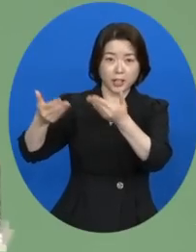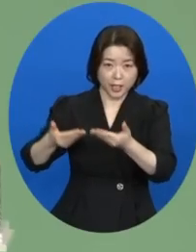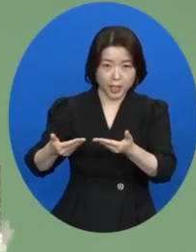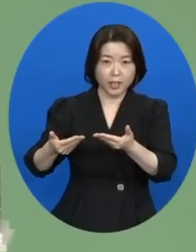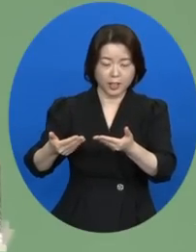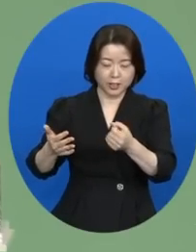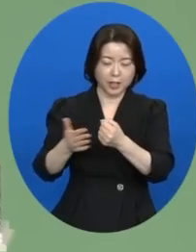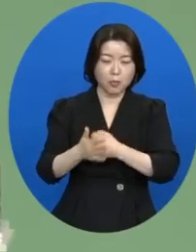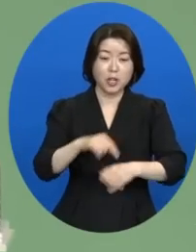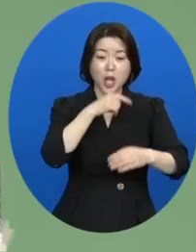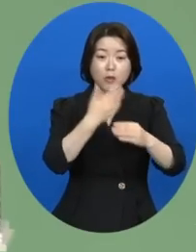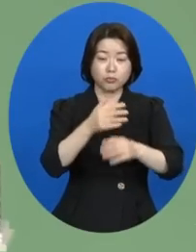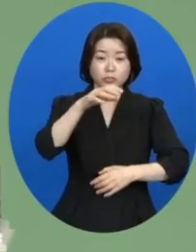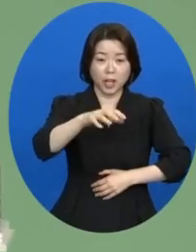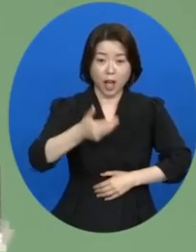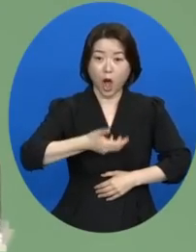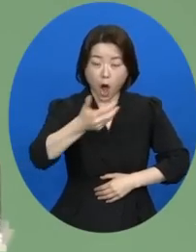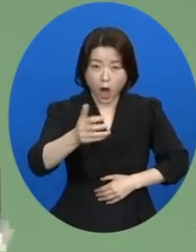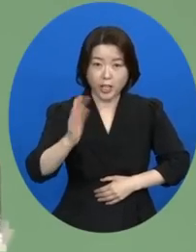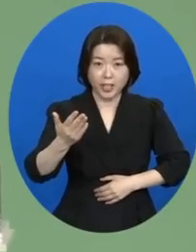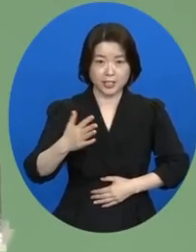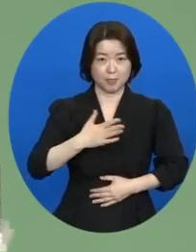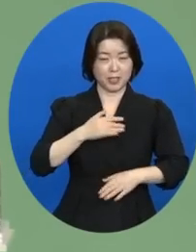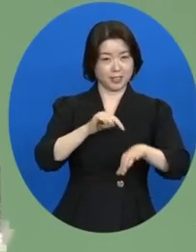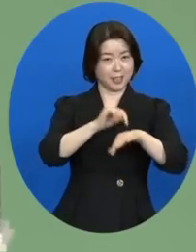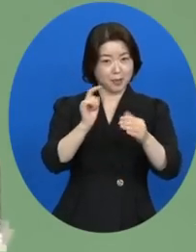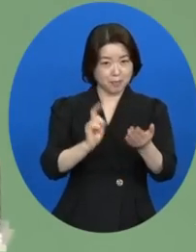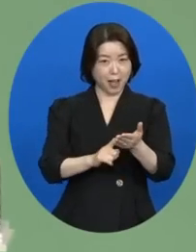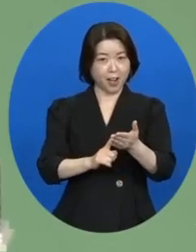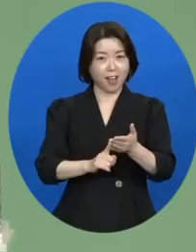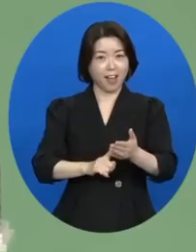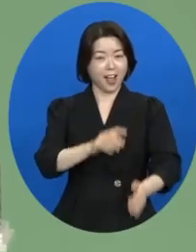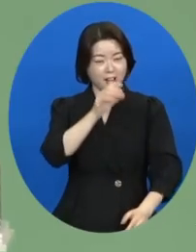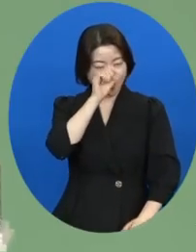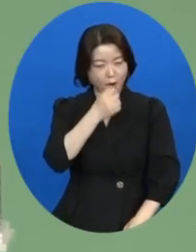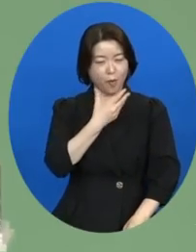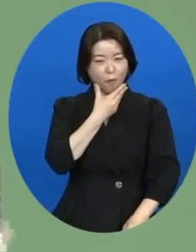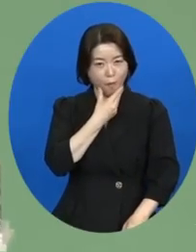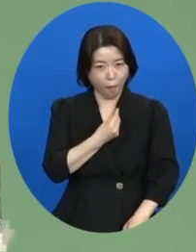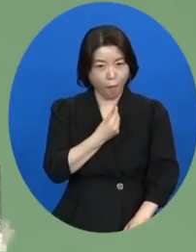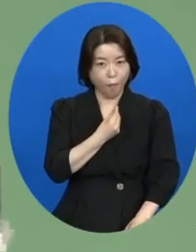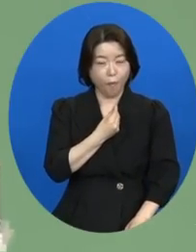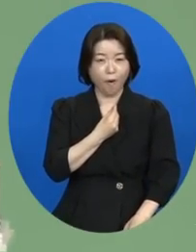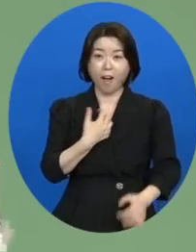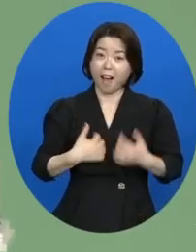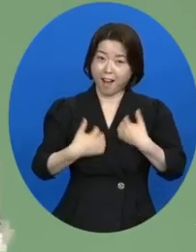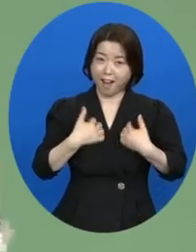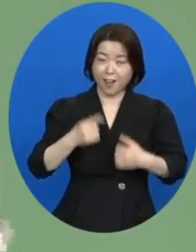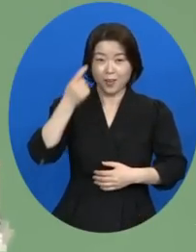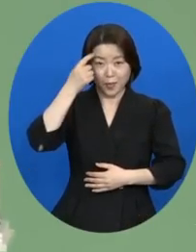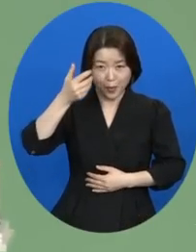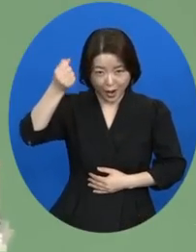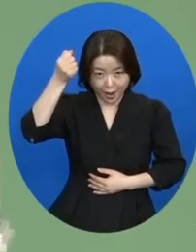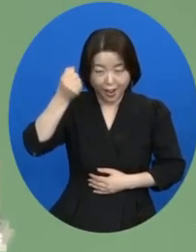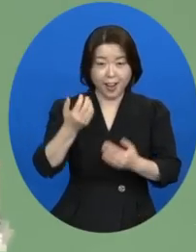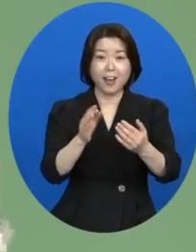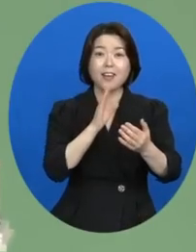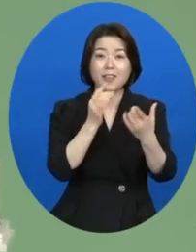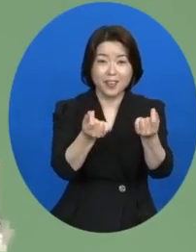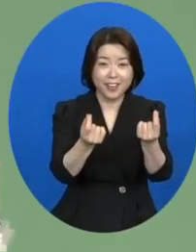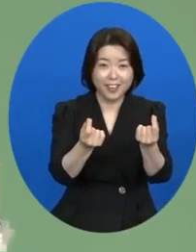갈 수 있게 돼서 저의 마음이 좋고 행복했다고 생각하실 것